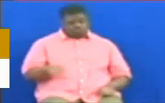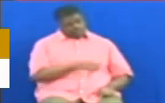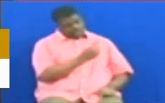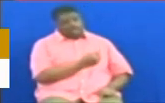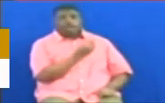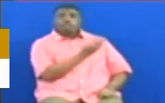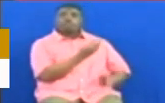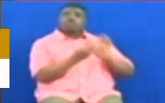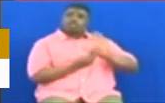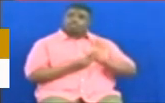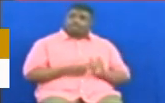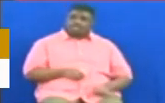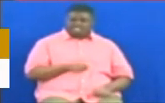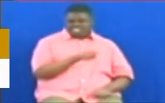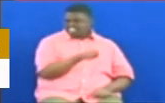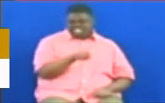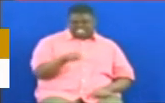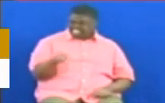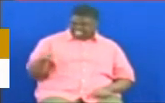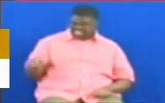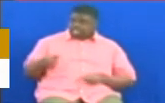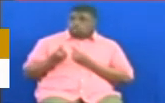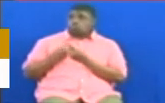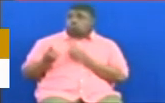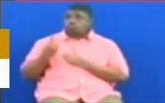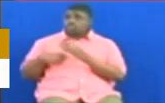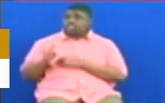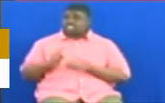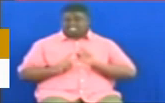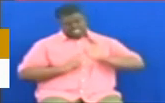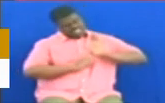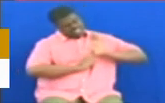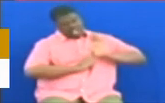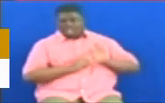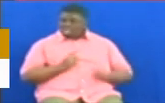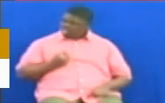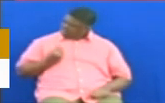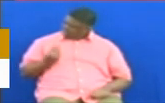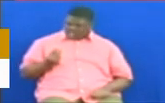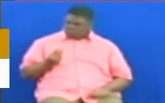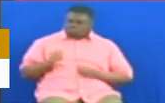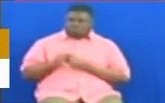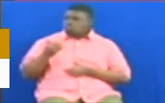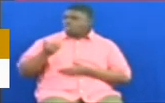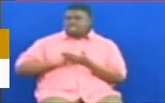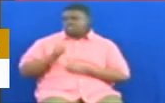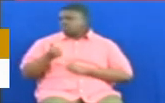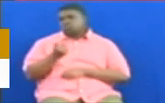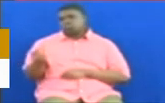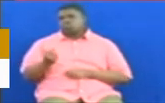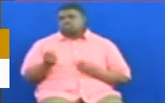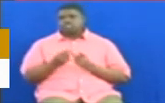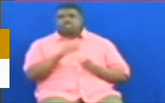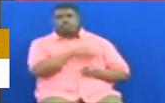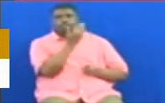47. Lakini hizi agreements zingine hizi zilizozungumzwa kwenye ile 6-3 ni mambo ya leseni tu, sawa na power ile